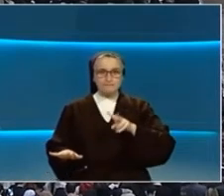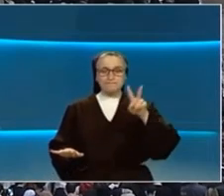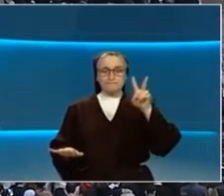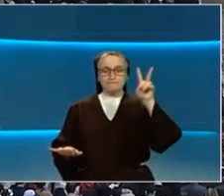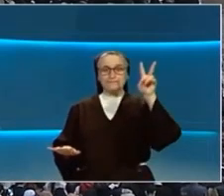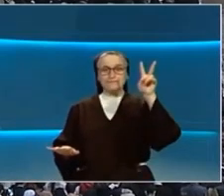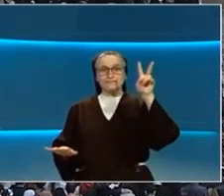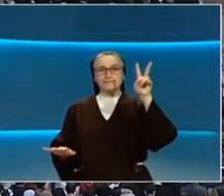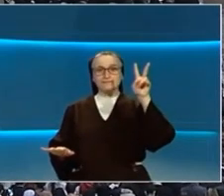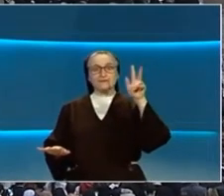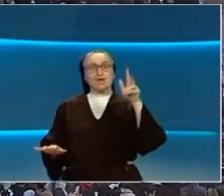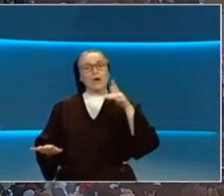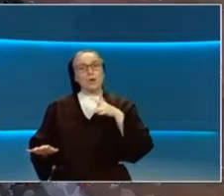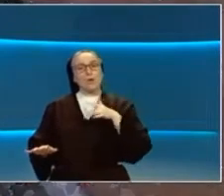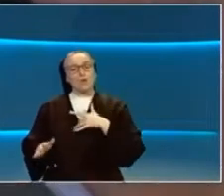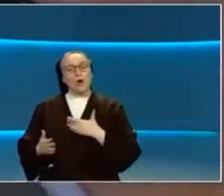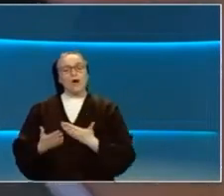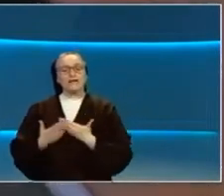corda,